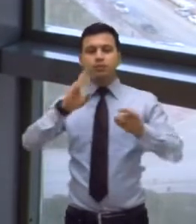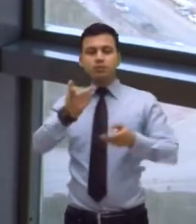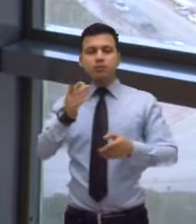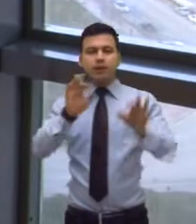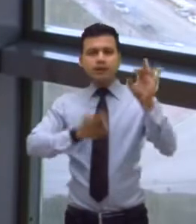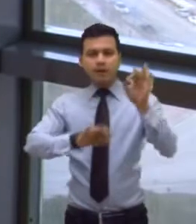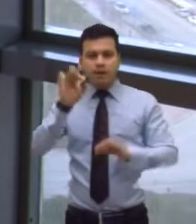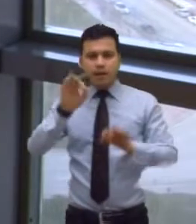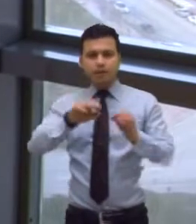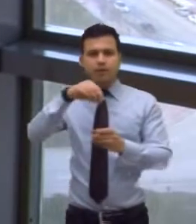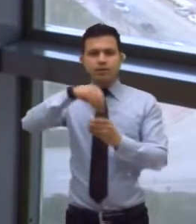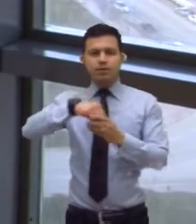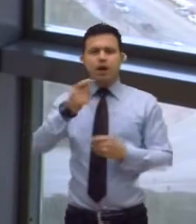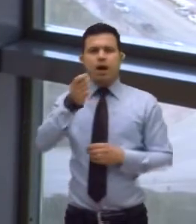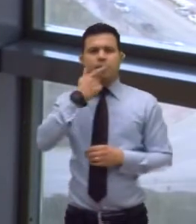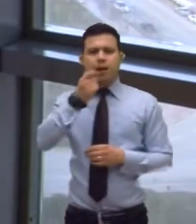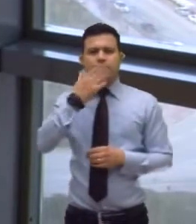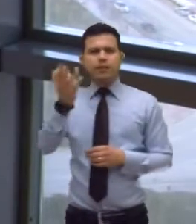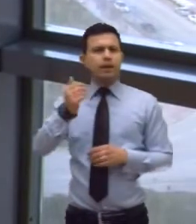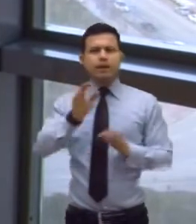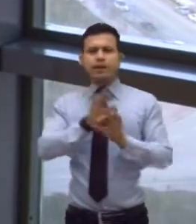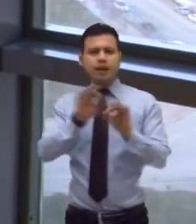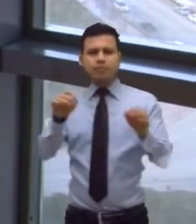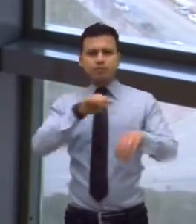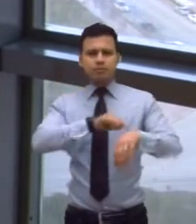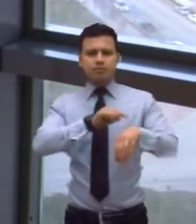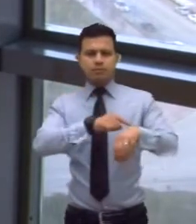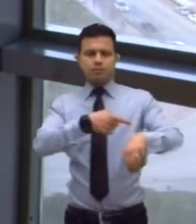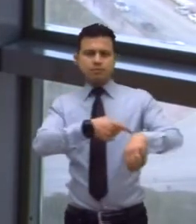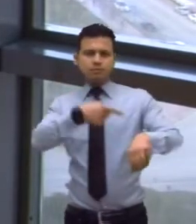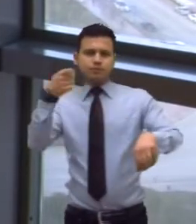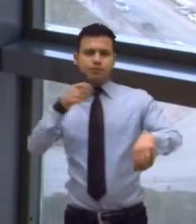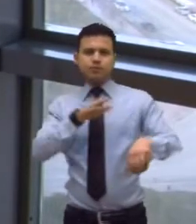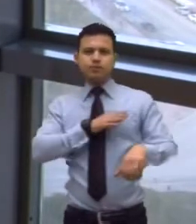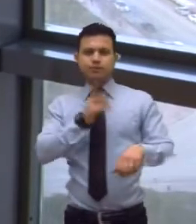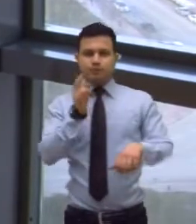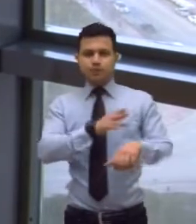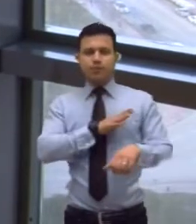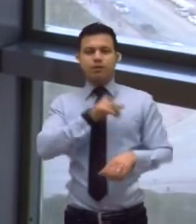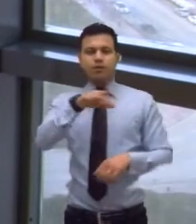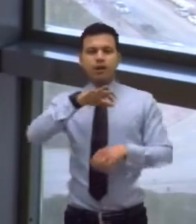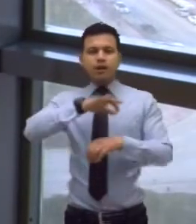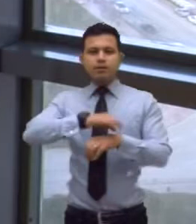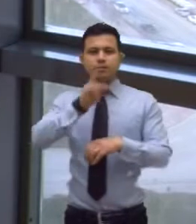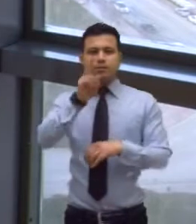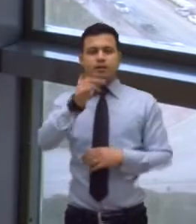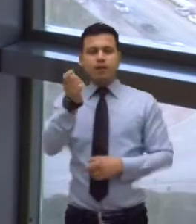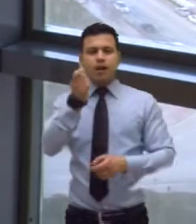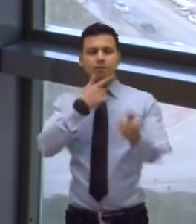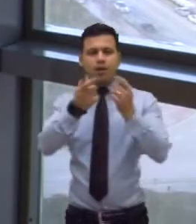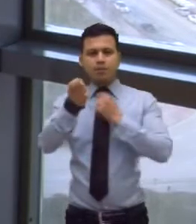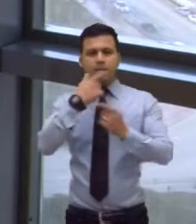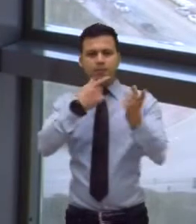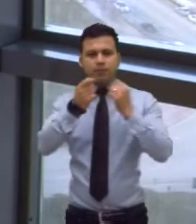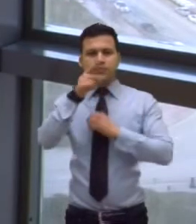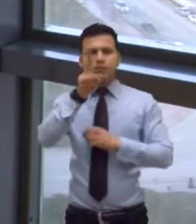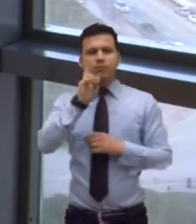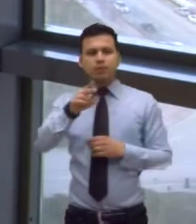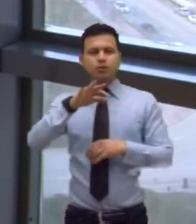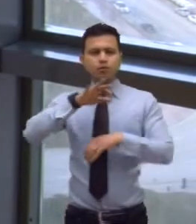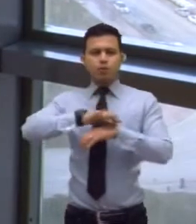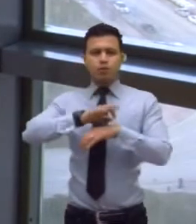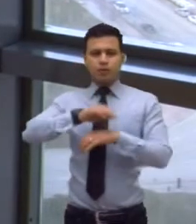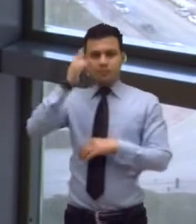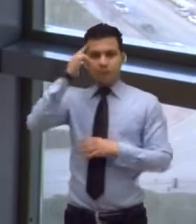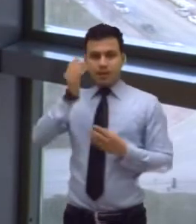tedavileri, kullandıkları ilaçları hakkında tam ve doğru olarak bilgi vermelidir. Hastalarımız kullanmakta olduğu ilaçlar konusunda